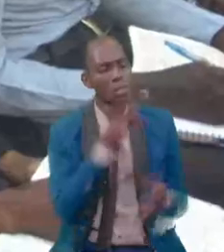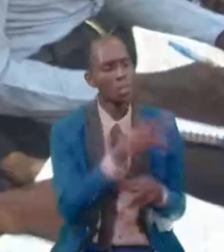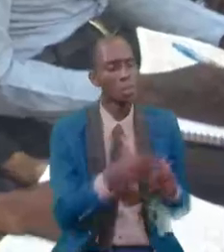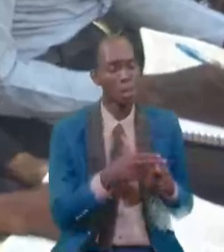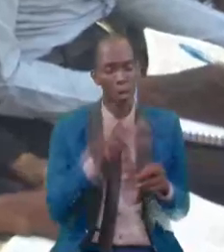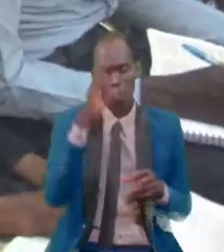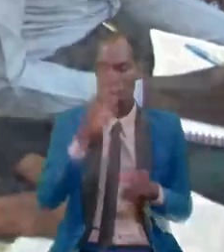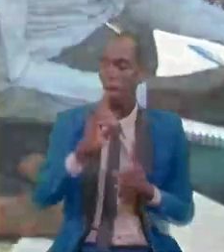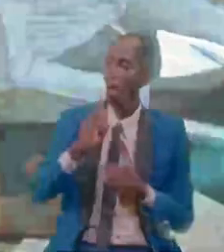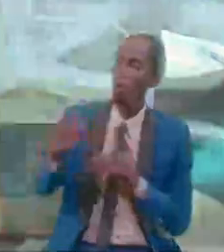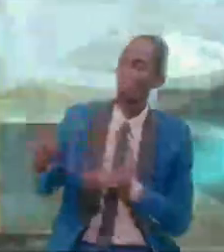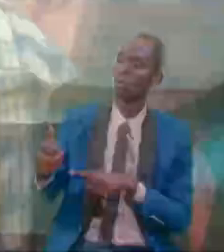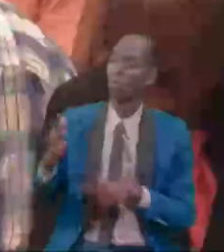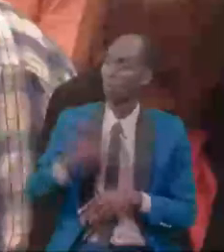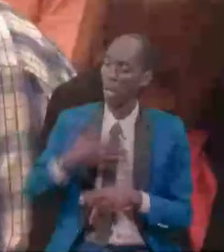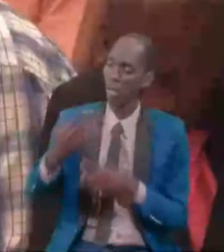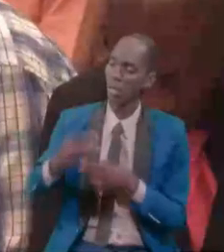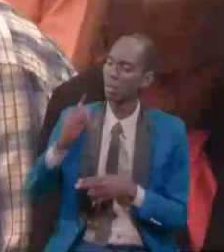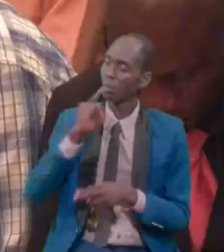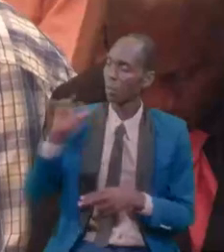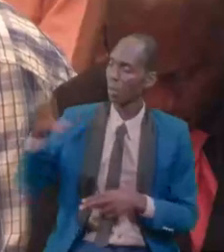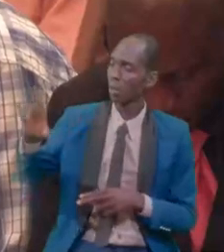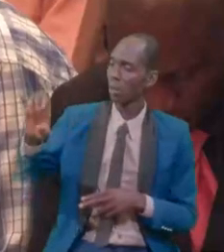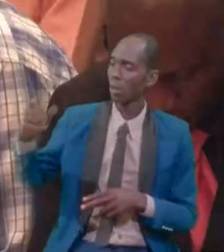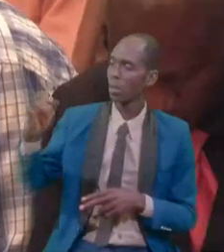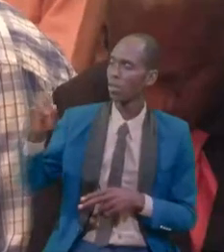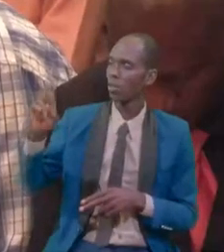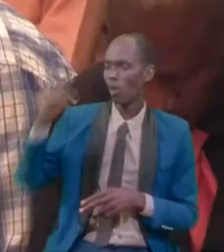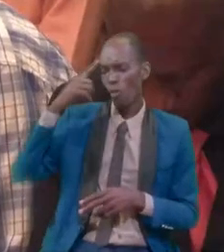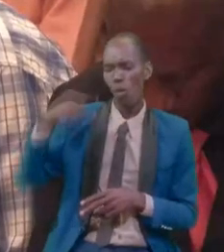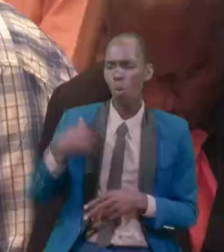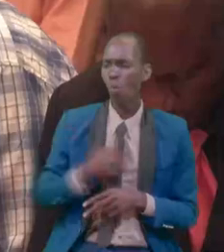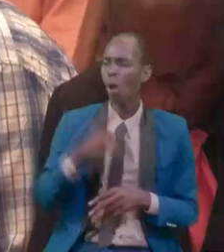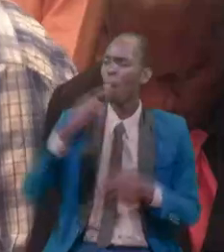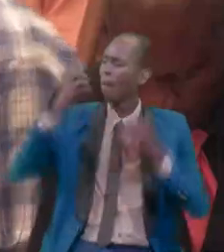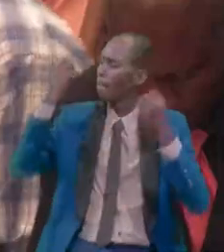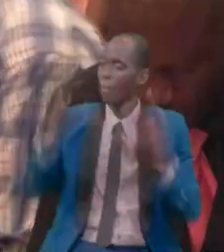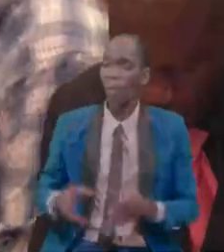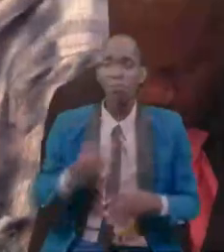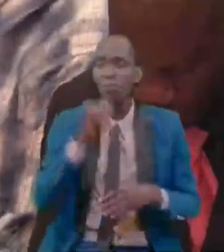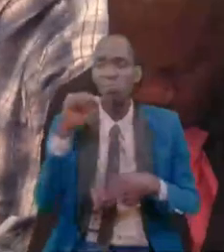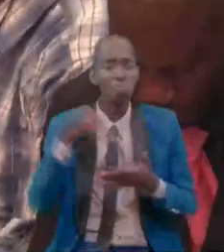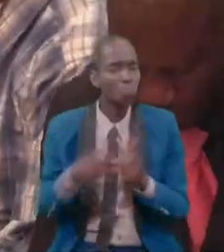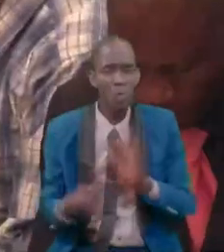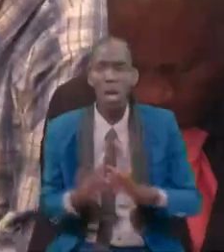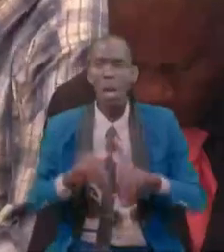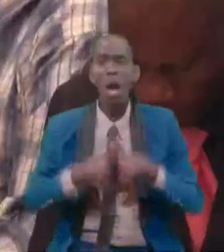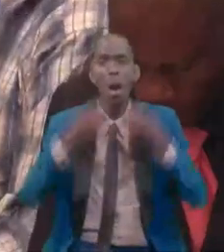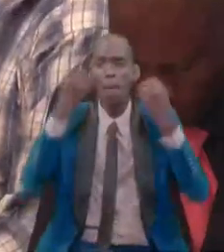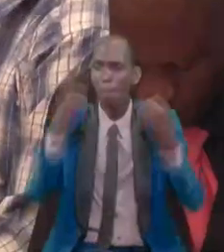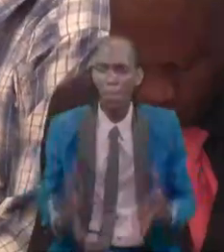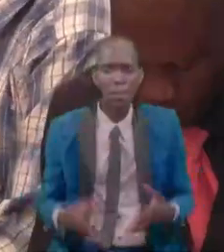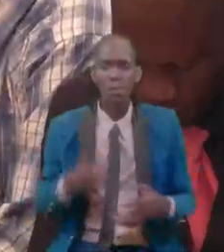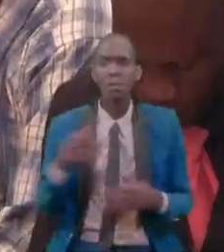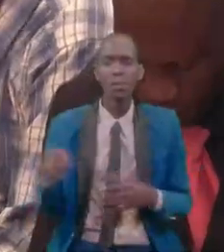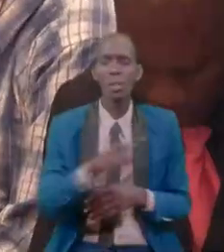nom? » « Légion est mon nom. » Lui répondit-il, « Car nous sommes plusieurs, quel que